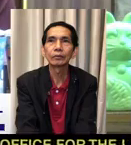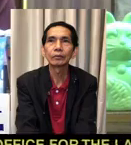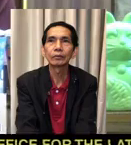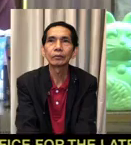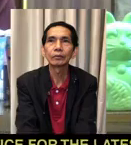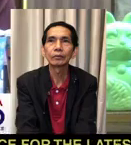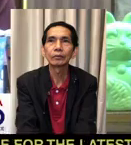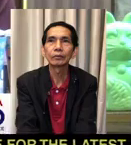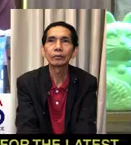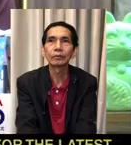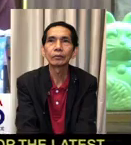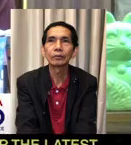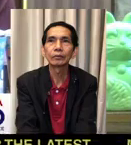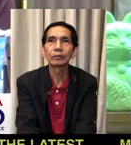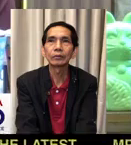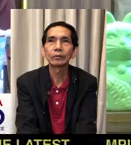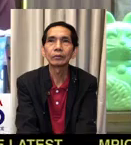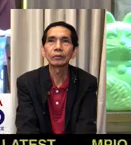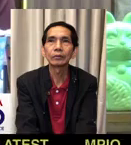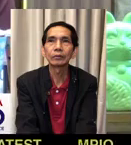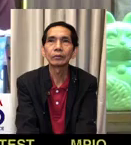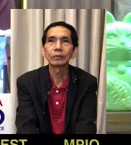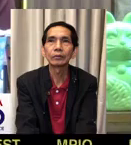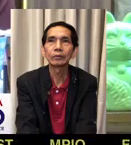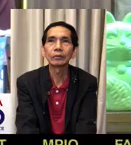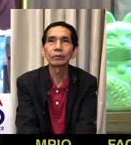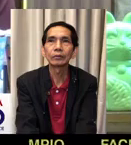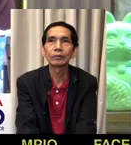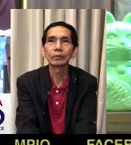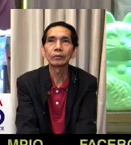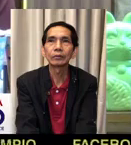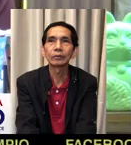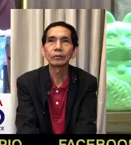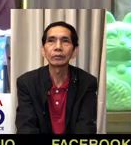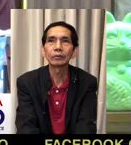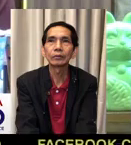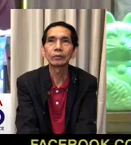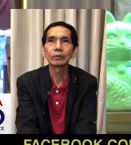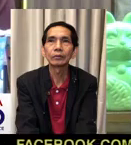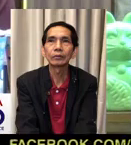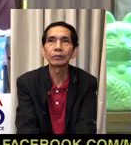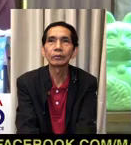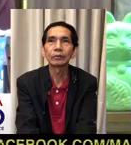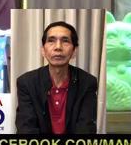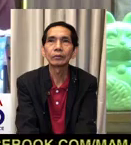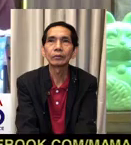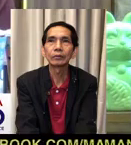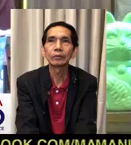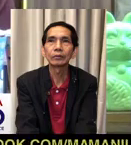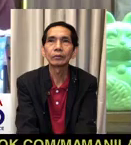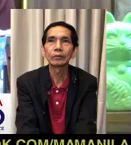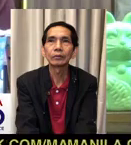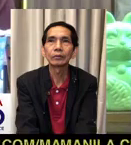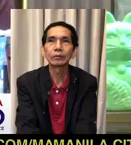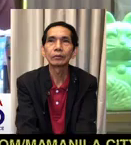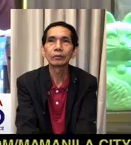lang tayong technical problem. Pagpapasesyaan nyo na itong aming setup. High school setup.